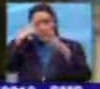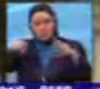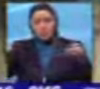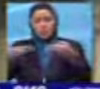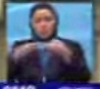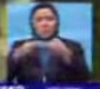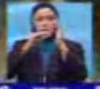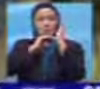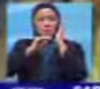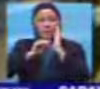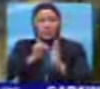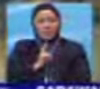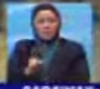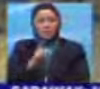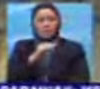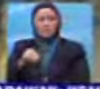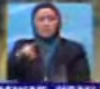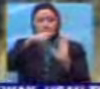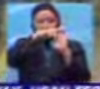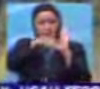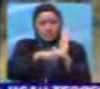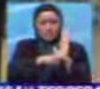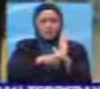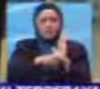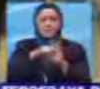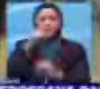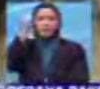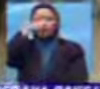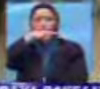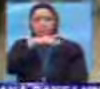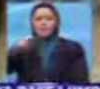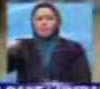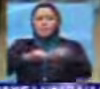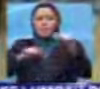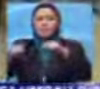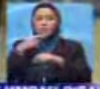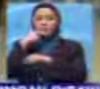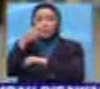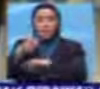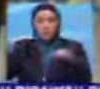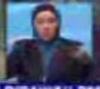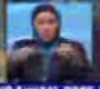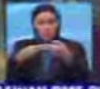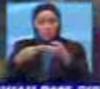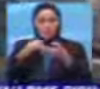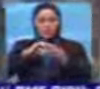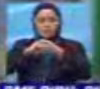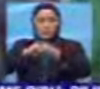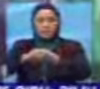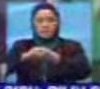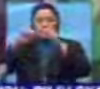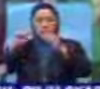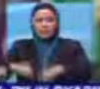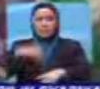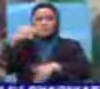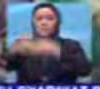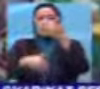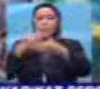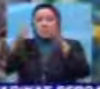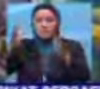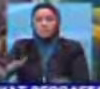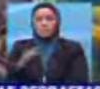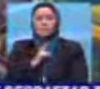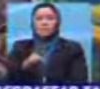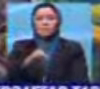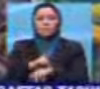persaudaraan Islam, prinsip, sikap dan tindakan. Titah baginda lagi, hubungan erat dapat membantu memajukan umat Islam di Malaysia